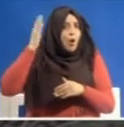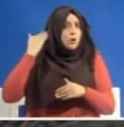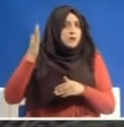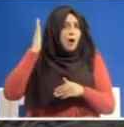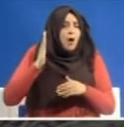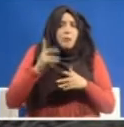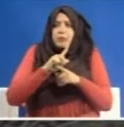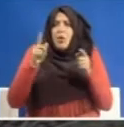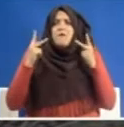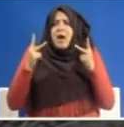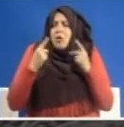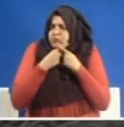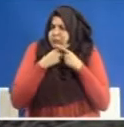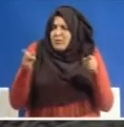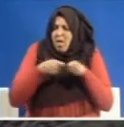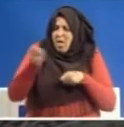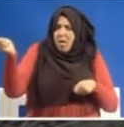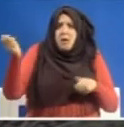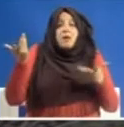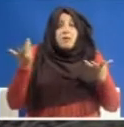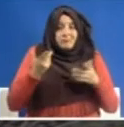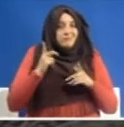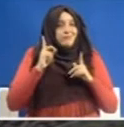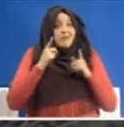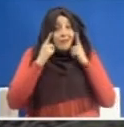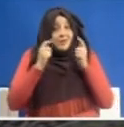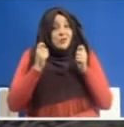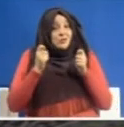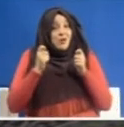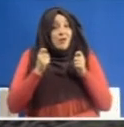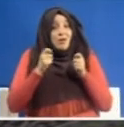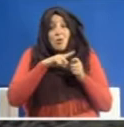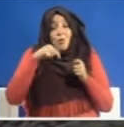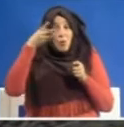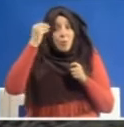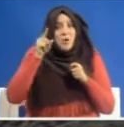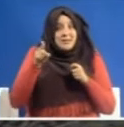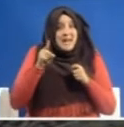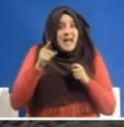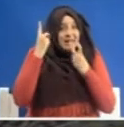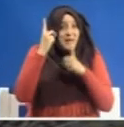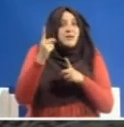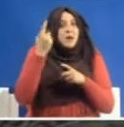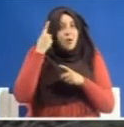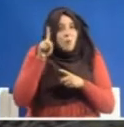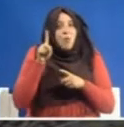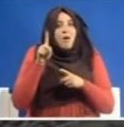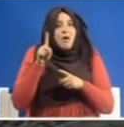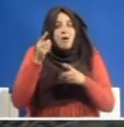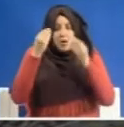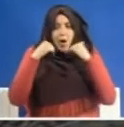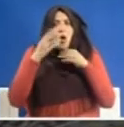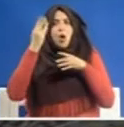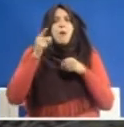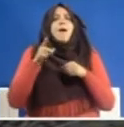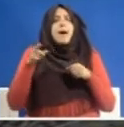بقيمنا، حتما لابد أن ندرك هذه التحديات، وإدراك هذه التحديات في الحق عامل